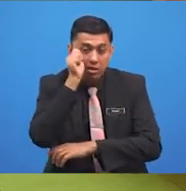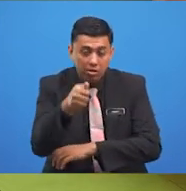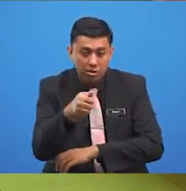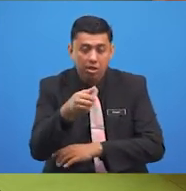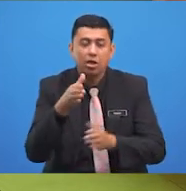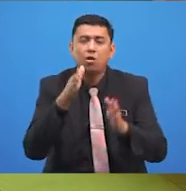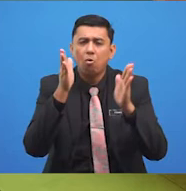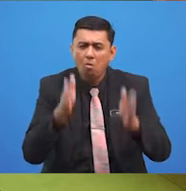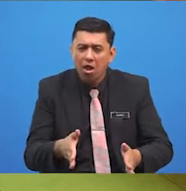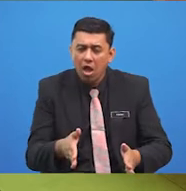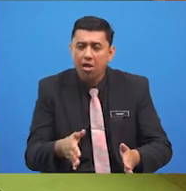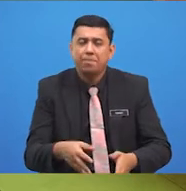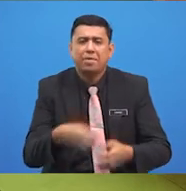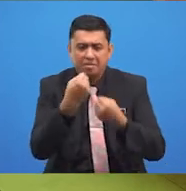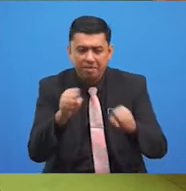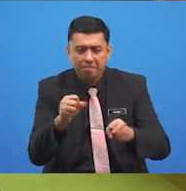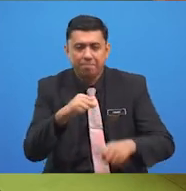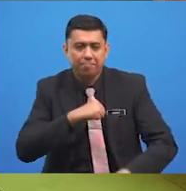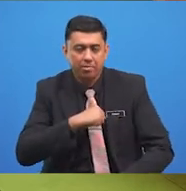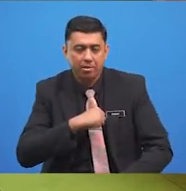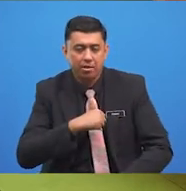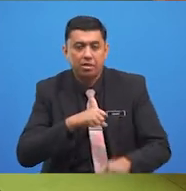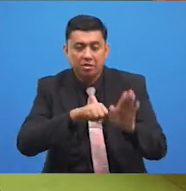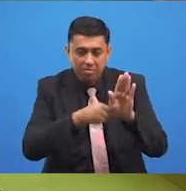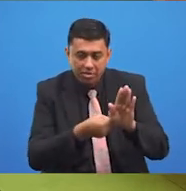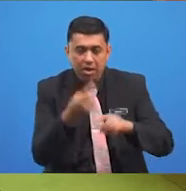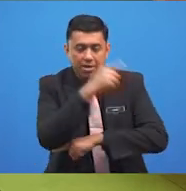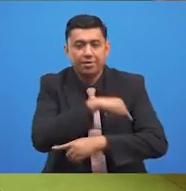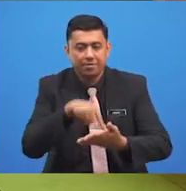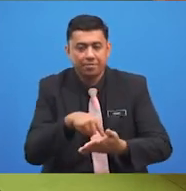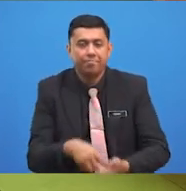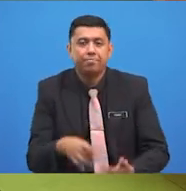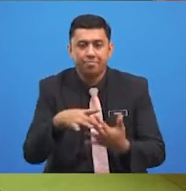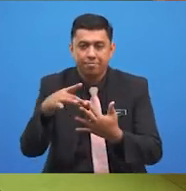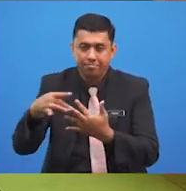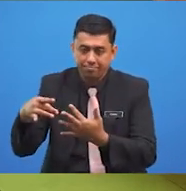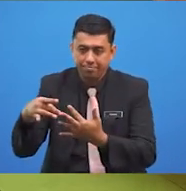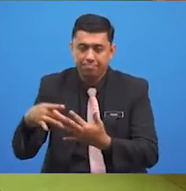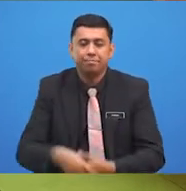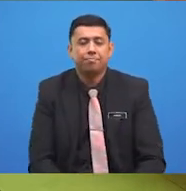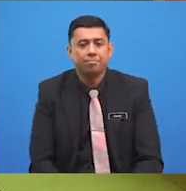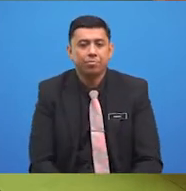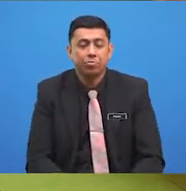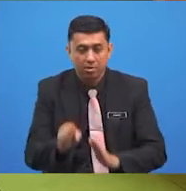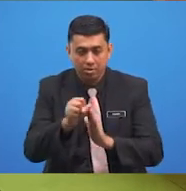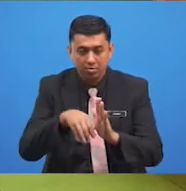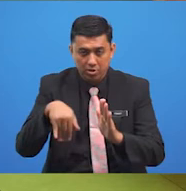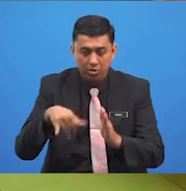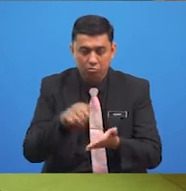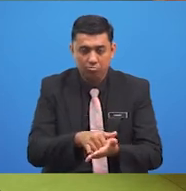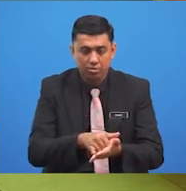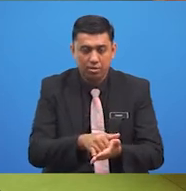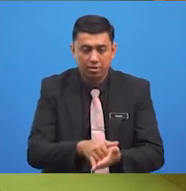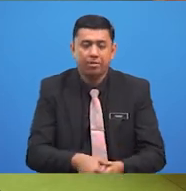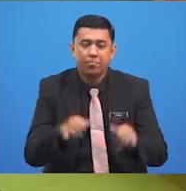oleh orang-orang yang mempersiapkan dirinya sejak hari ini. Petikan Malcolm X. Sebelum itu, izinkan